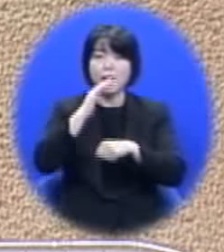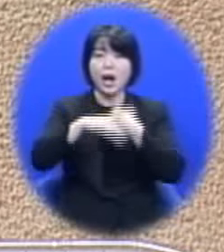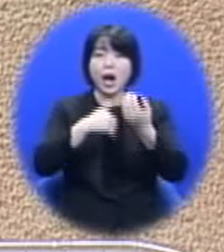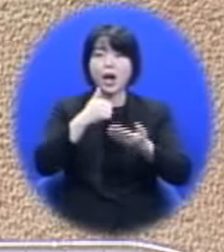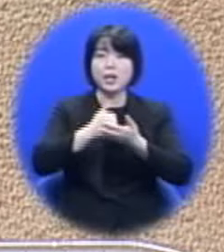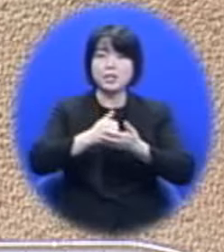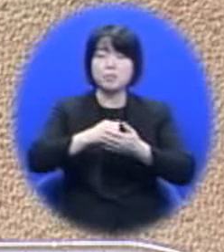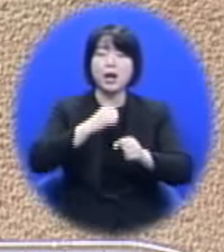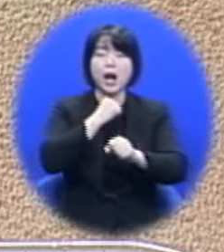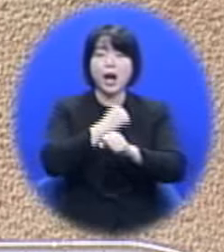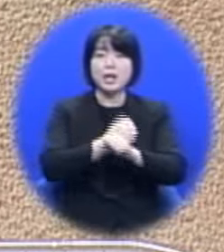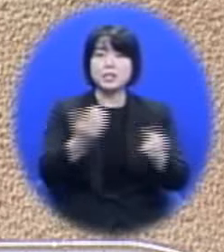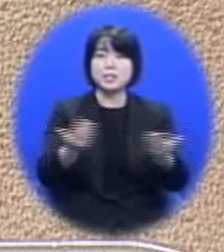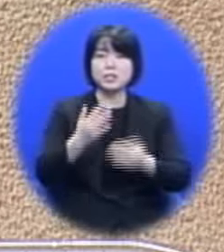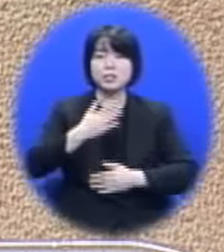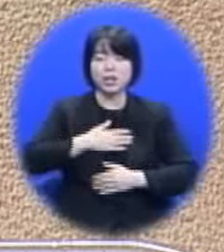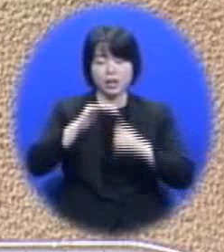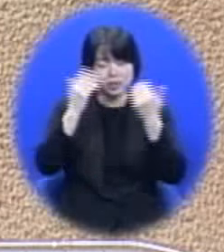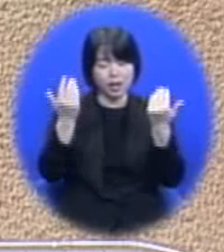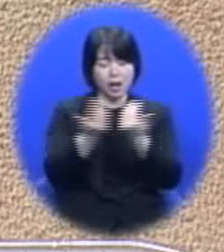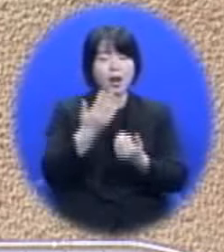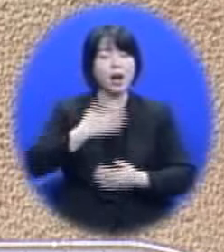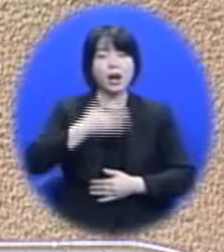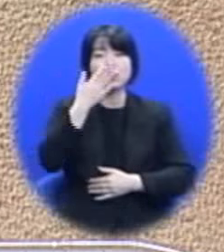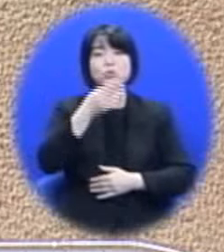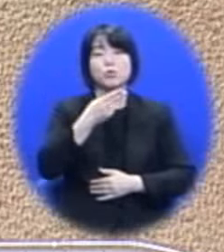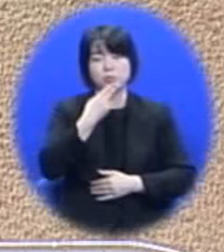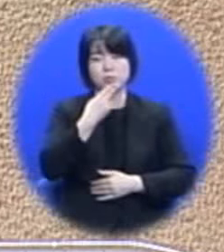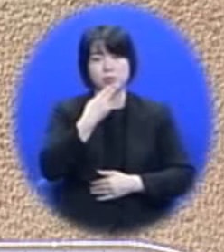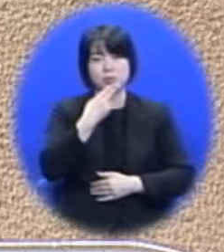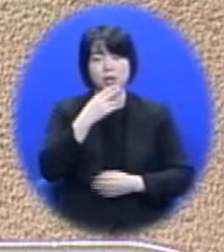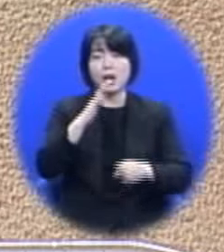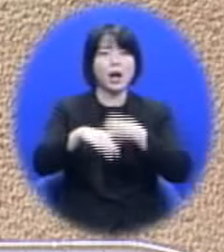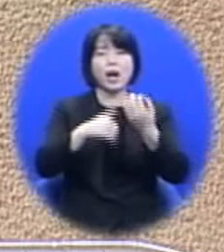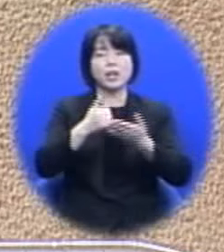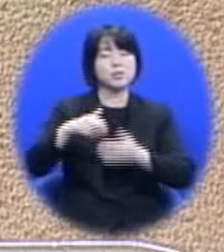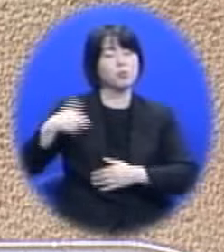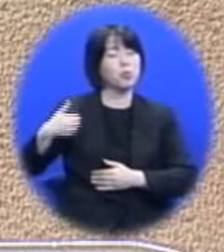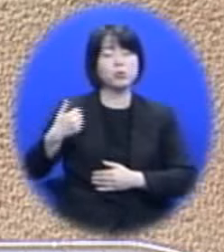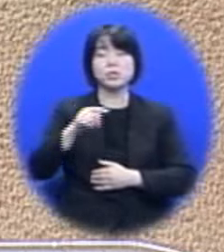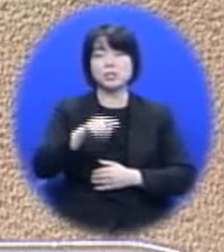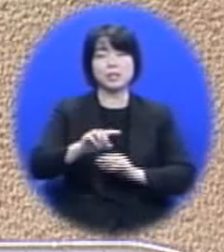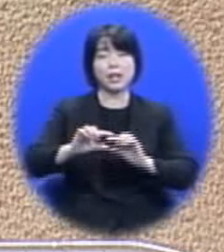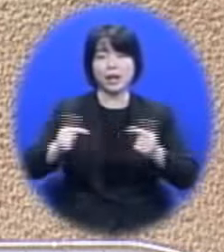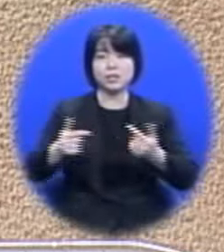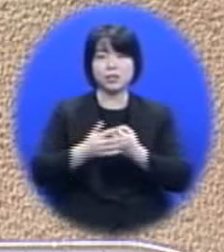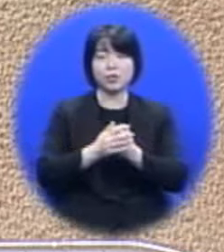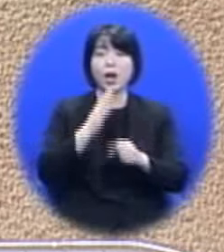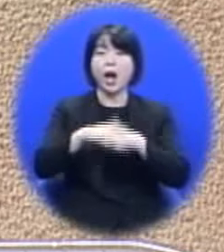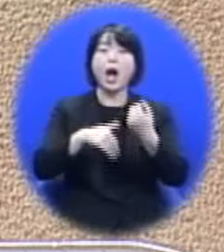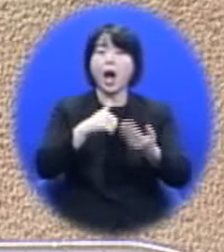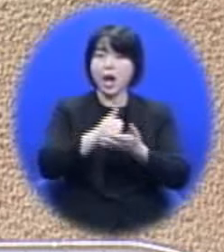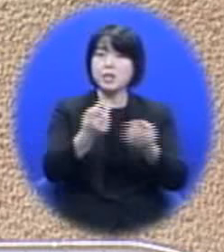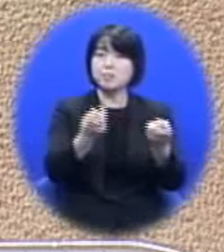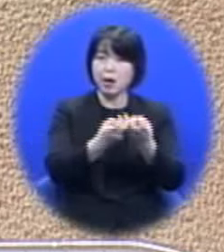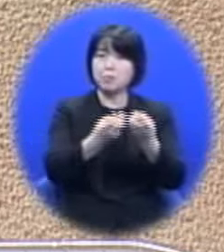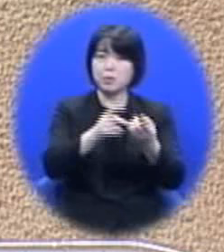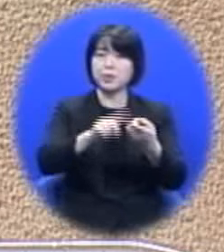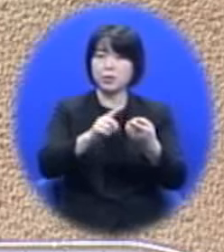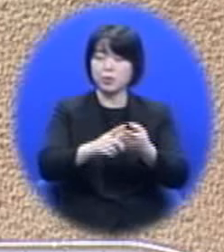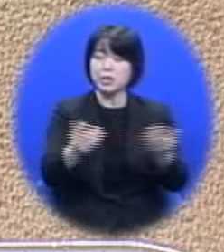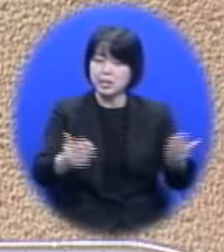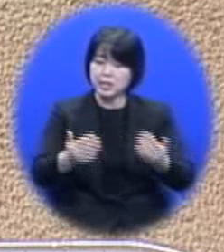수는 없지만 기도 중에 하나님이 모르시는 게 아니시구나. 하나님은 하나님의 방법으로 일을